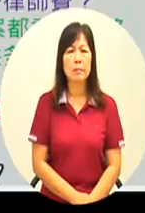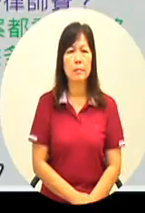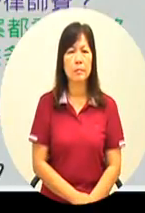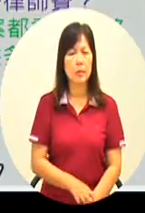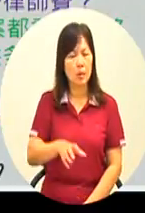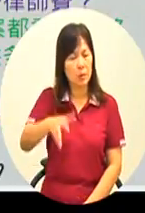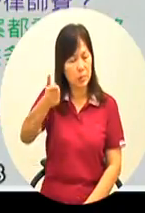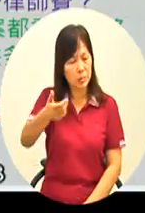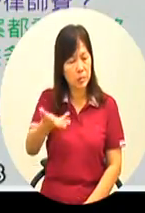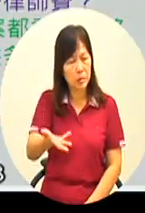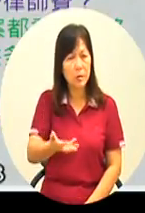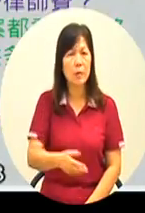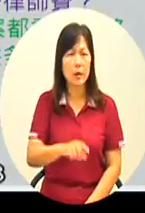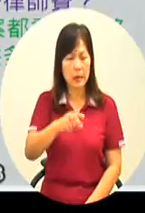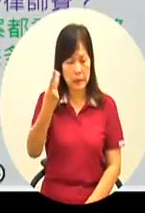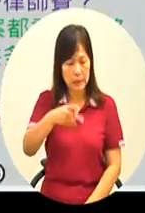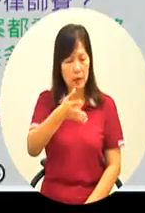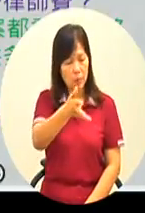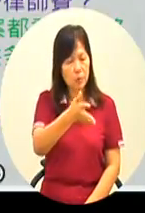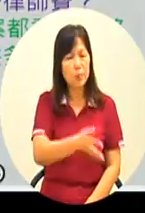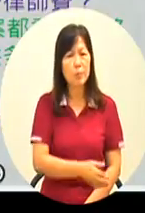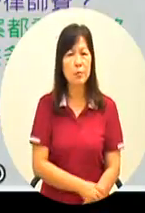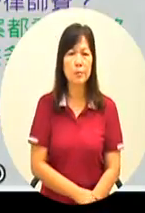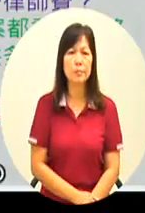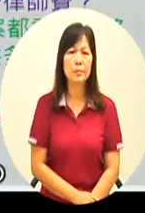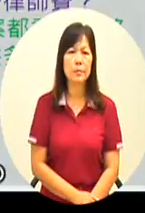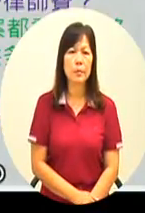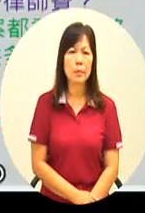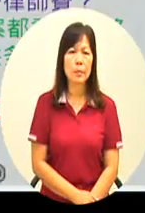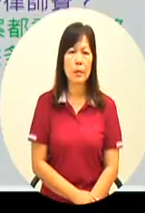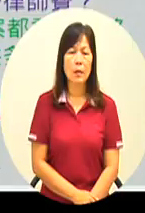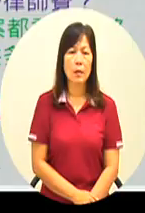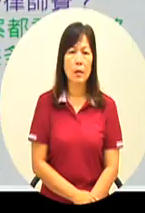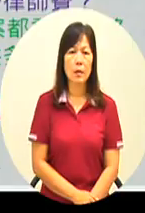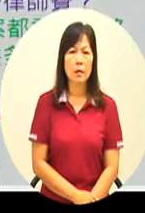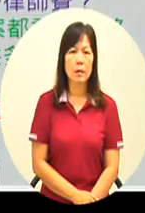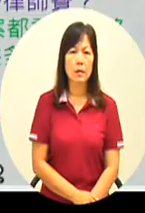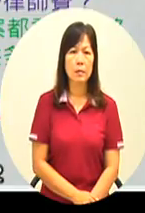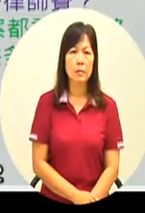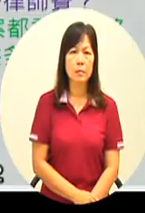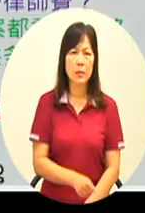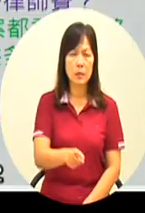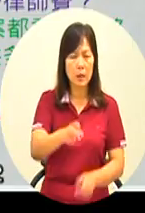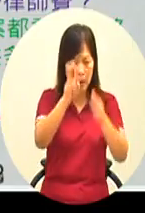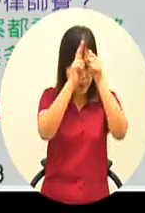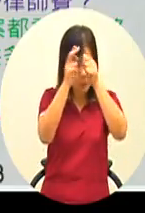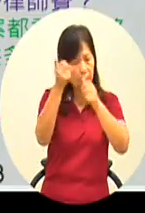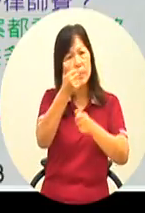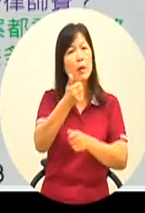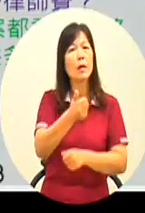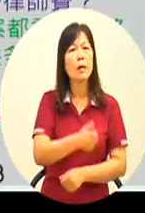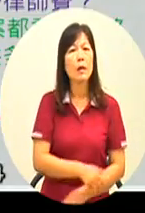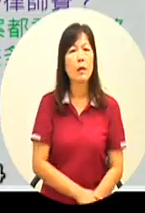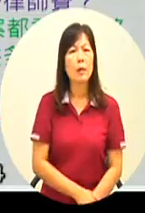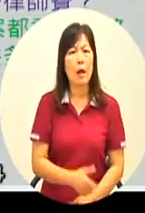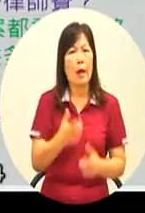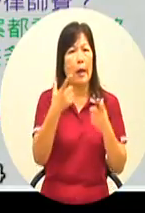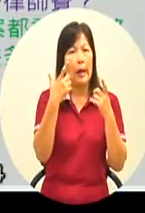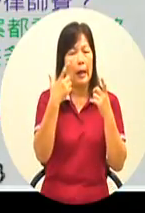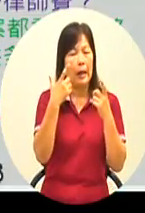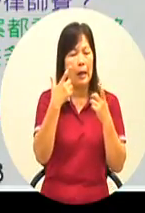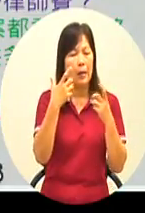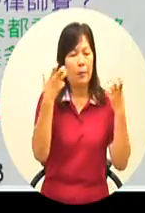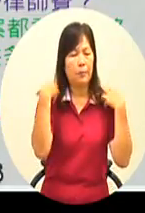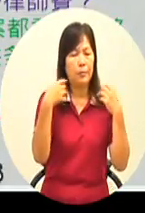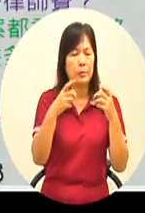长，再来我就要问一下，到底许明春律师延揽了多少